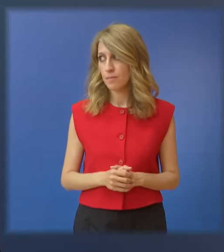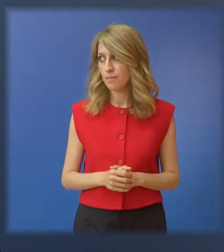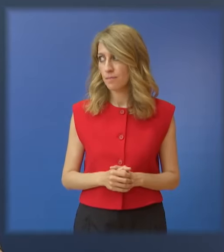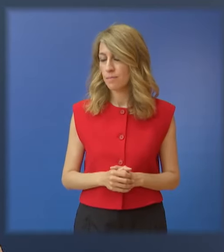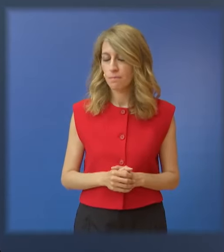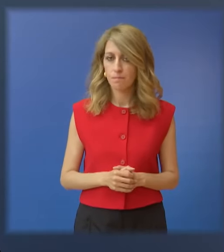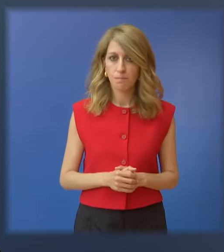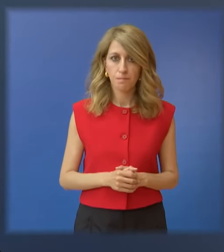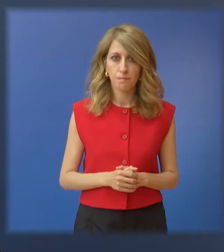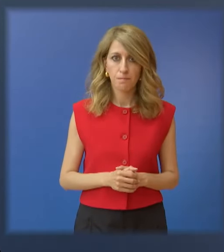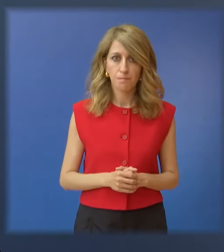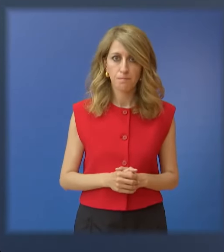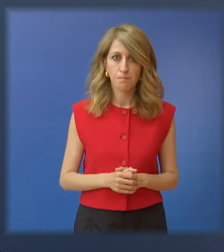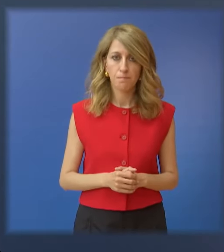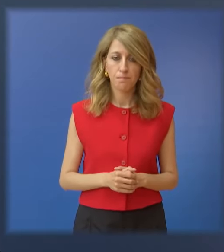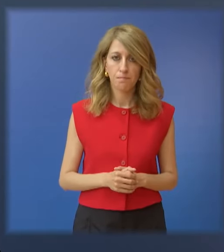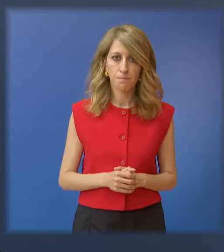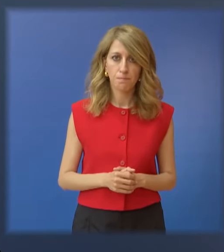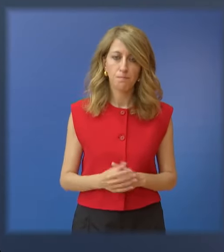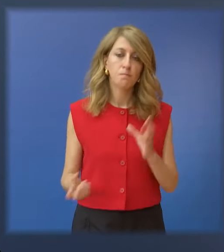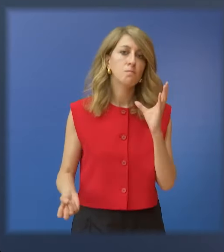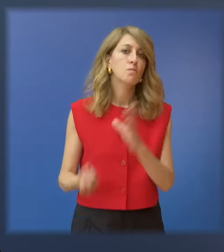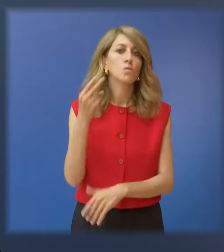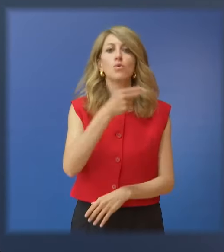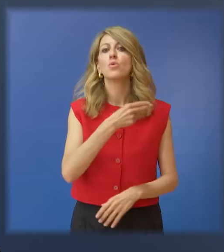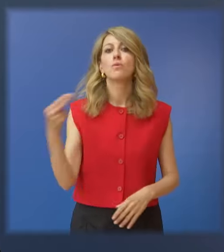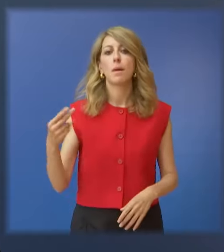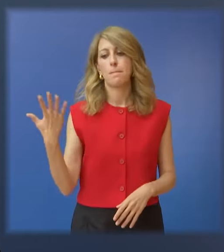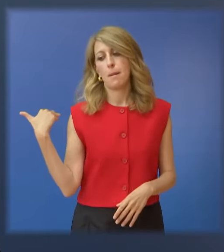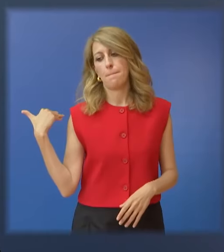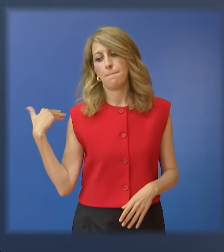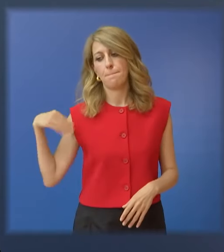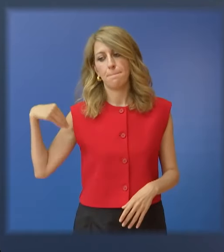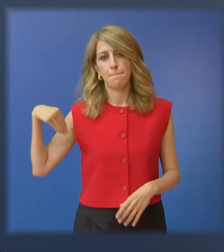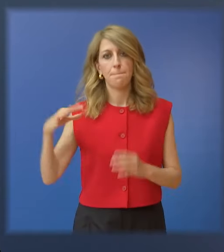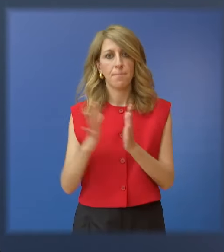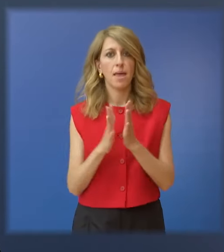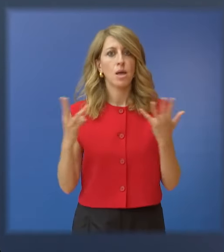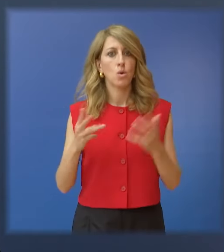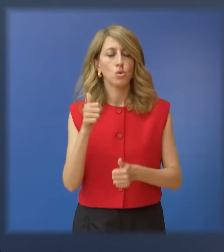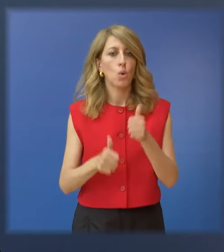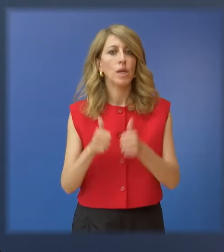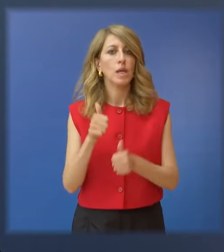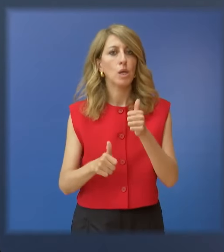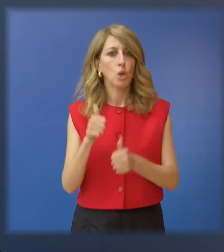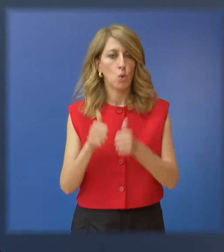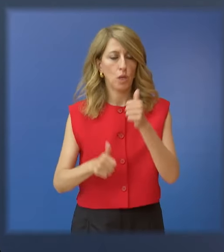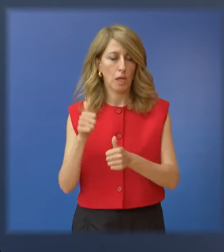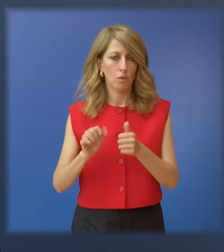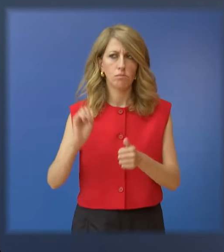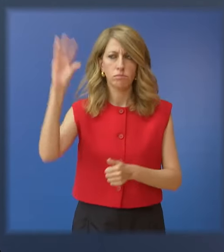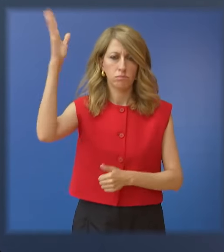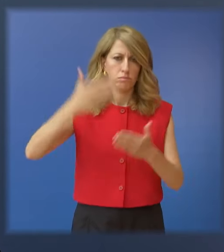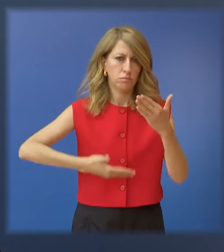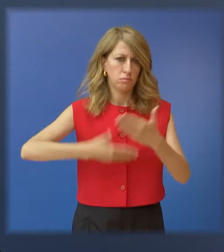μεσημέρι και πάλι ε βάσω ένα καινούργιο θέμα την περασμένη τρίτη 18 ιουνίου το banking news είχε ένα δημοσι μα το